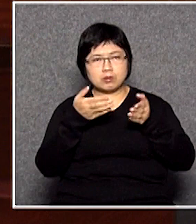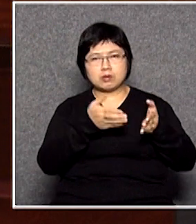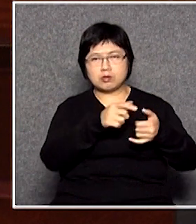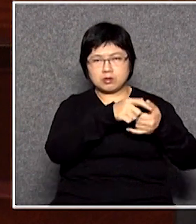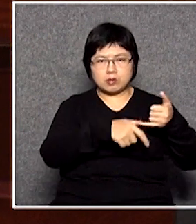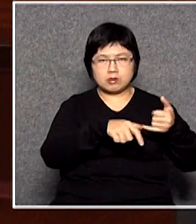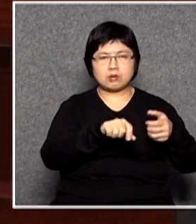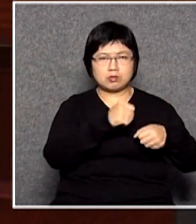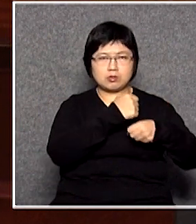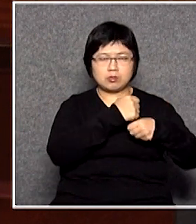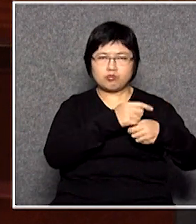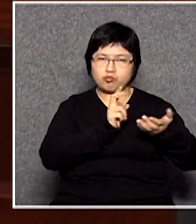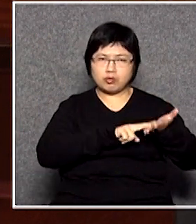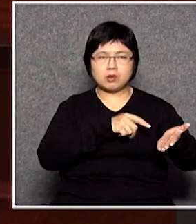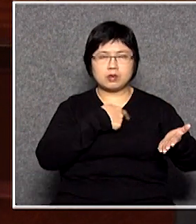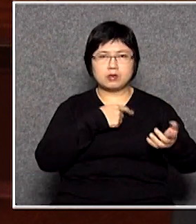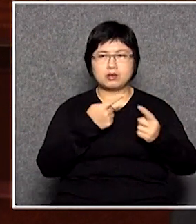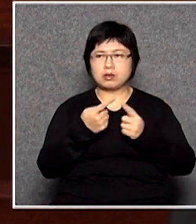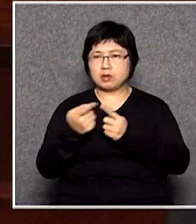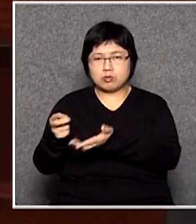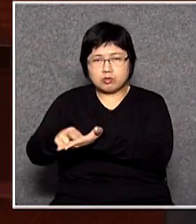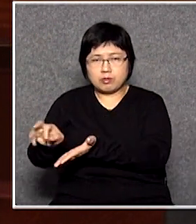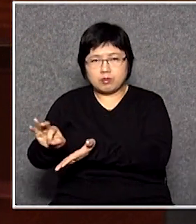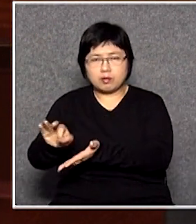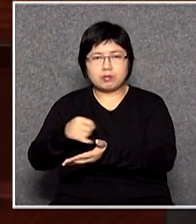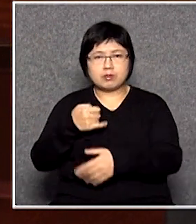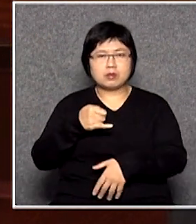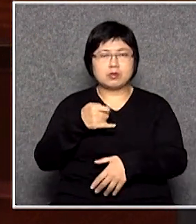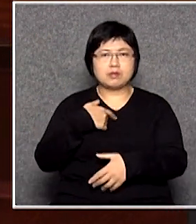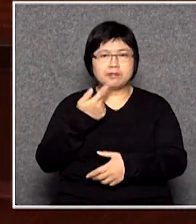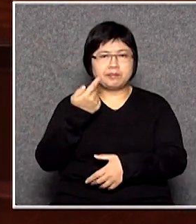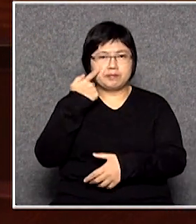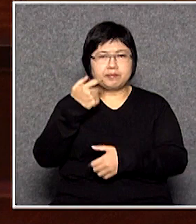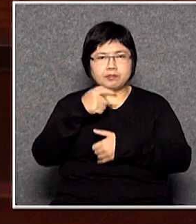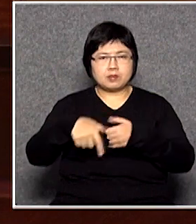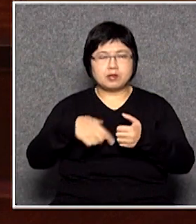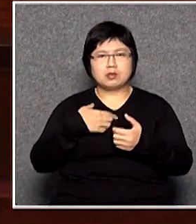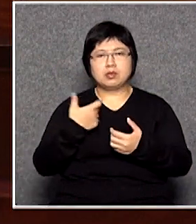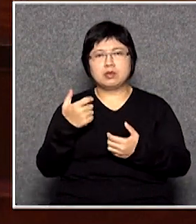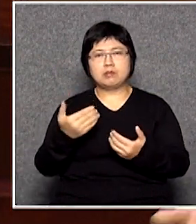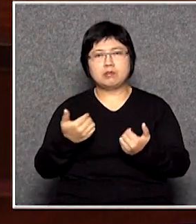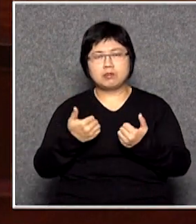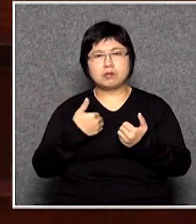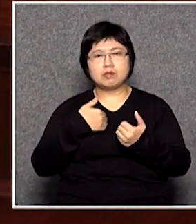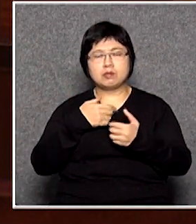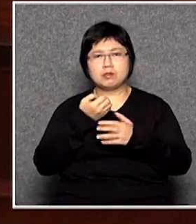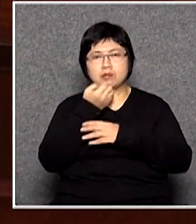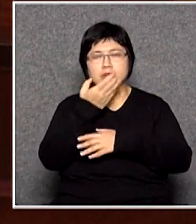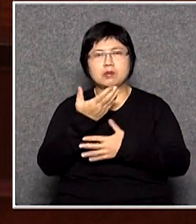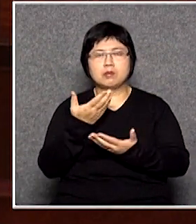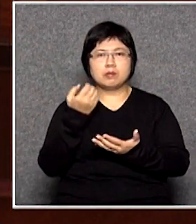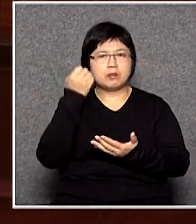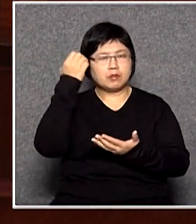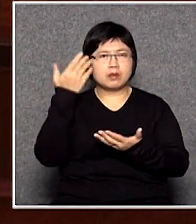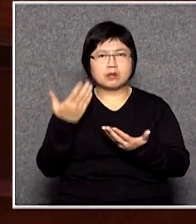信心，體現這個民無信不立的這個誠信的精神，保持嚴謹的個人利益申報制度。奈何今天就不